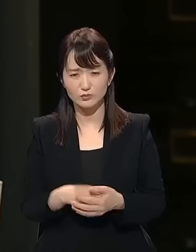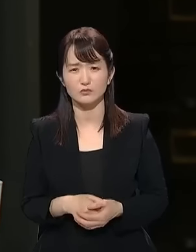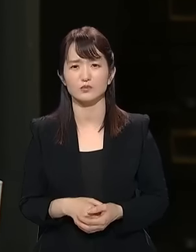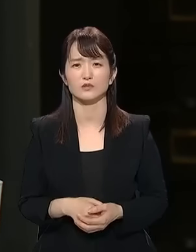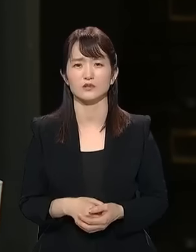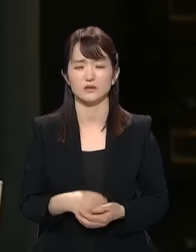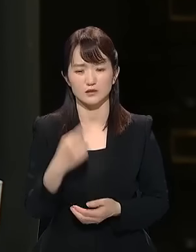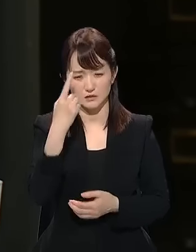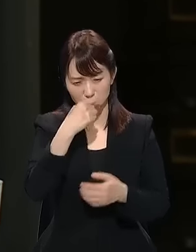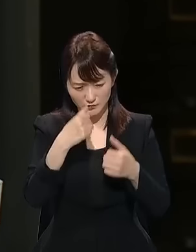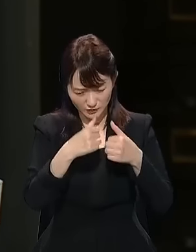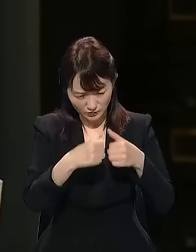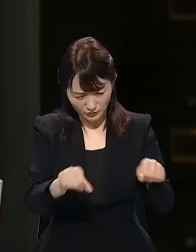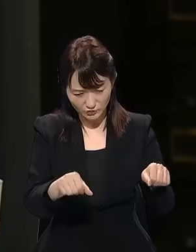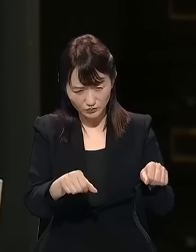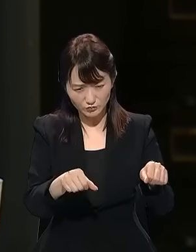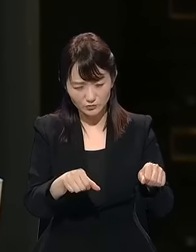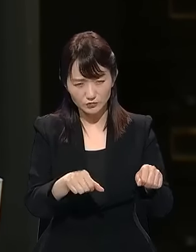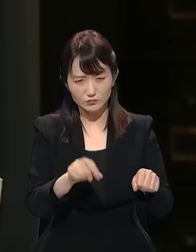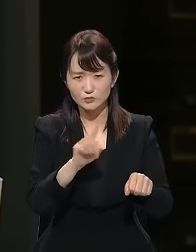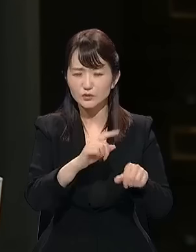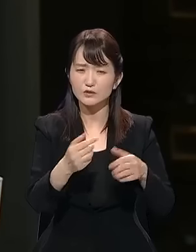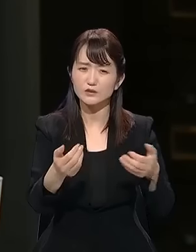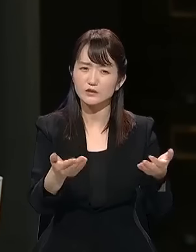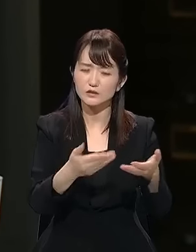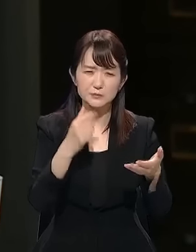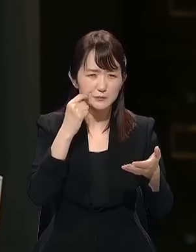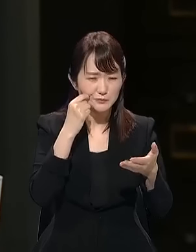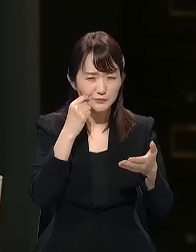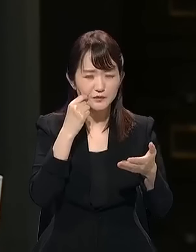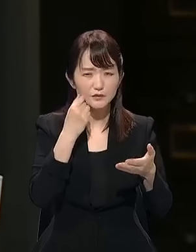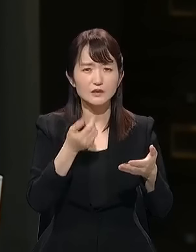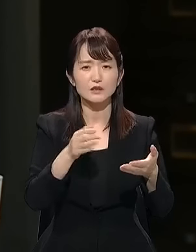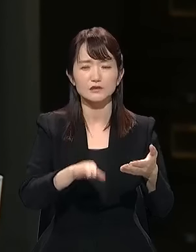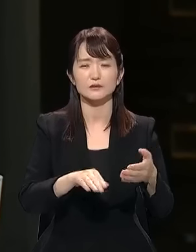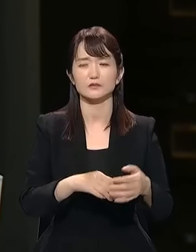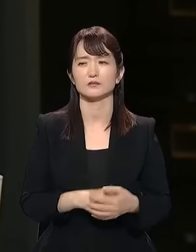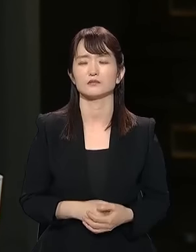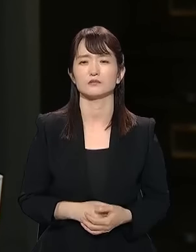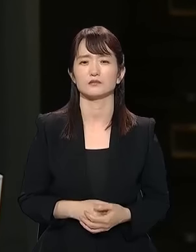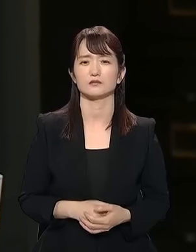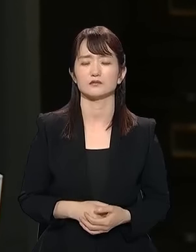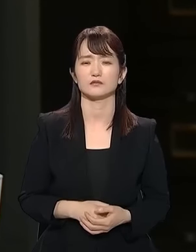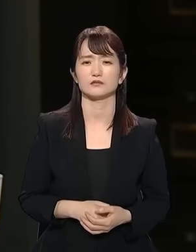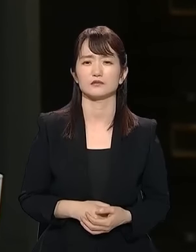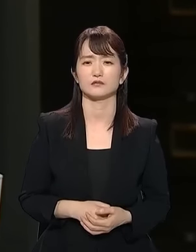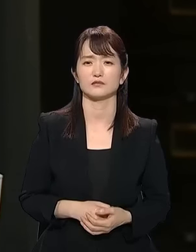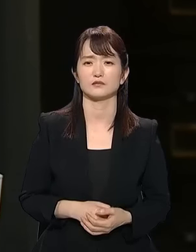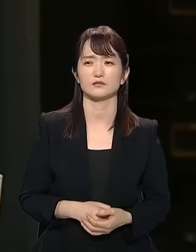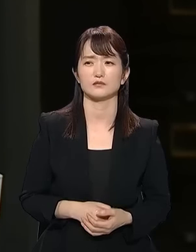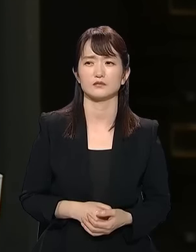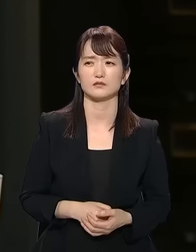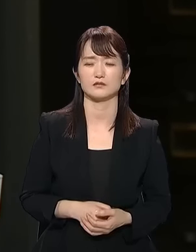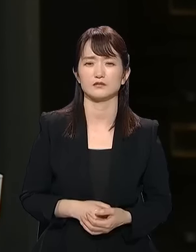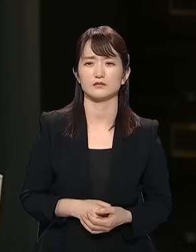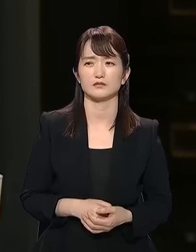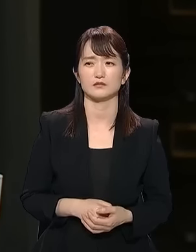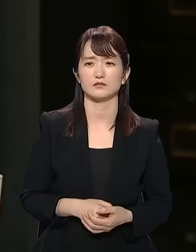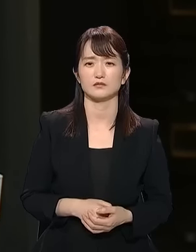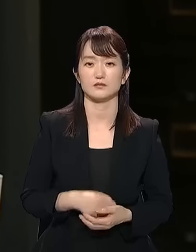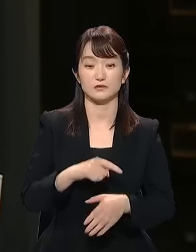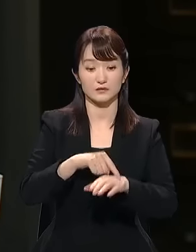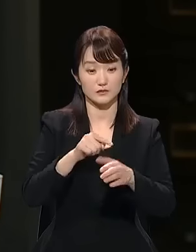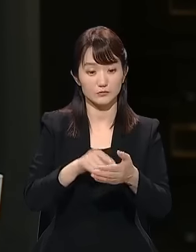주든 뭐 그건 그렇다 치더라도 물론 그것 뭐 법적으로 그렇게 권장되는 일은 아닙니다만 그 심정은 우리가 다